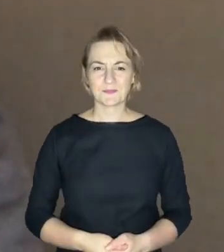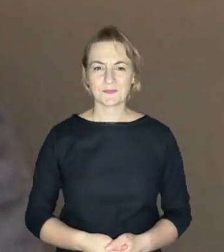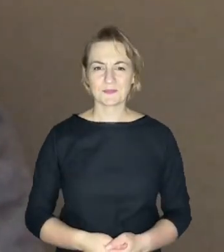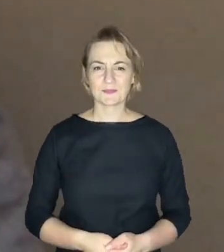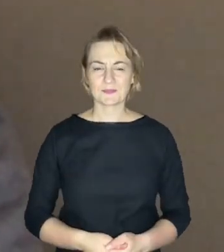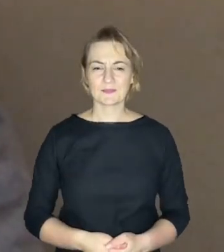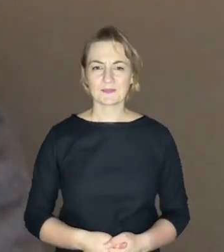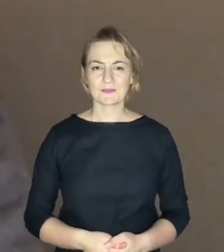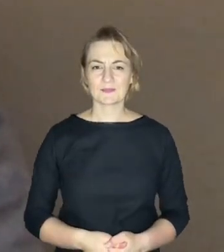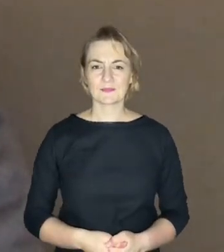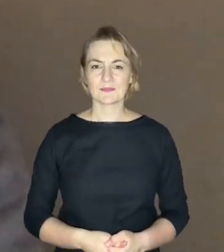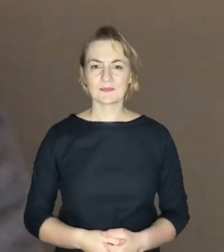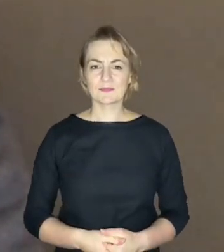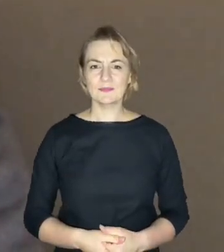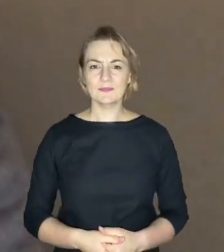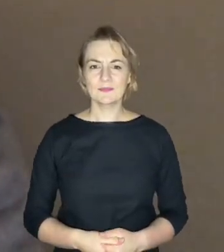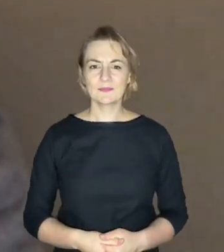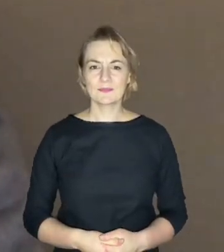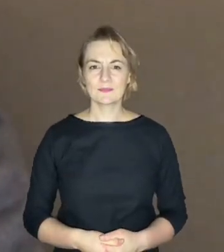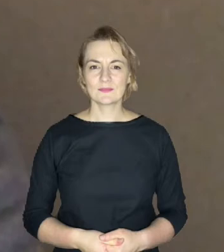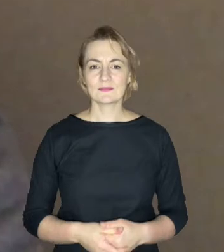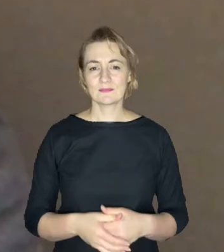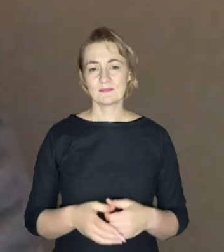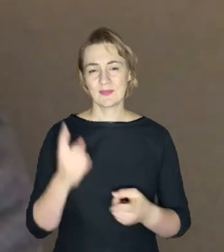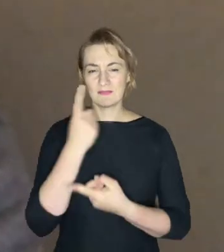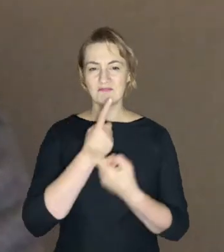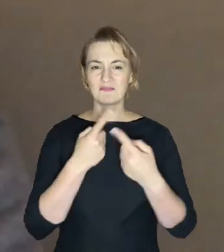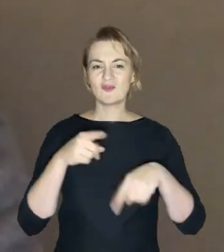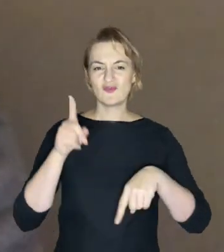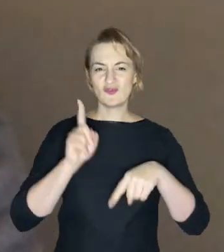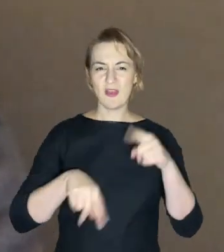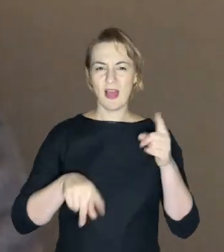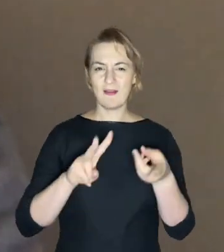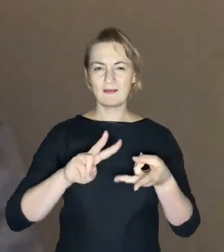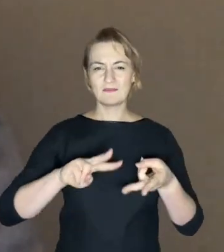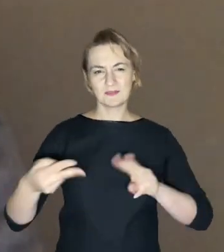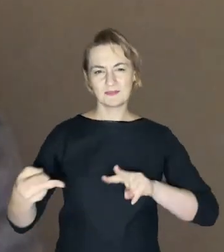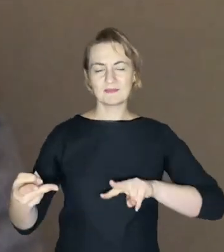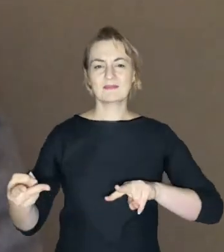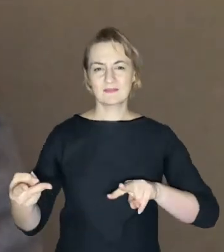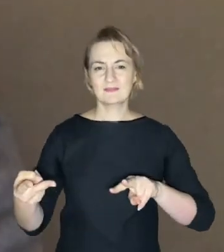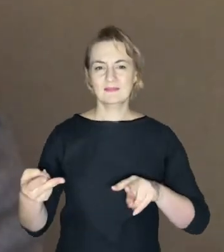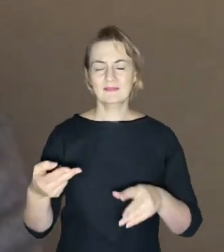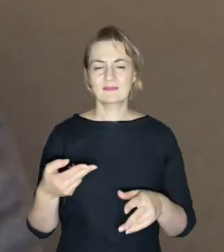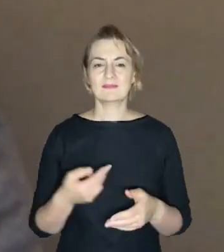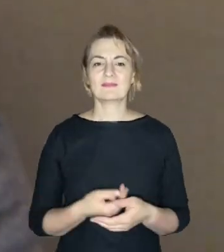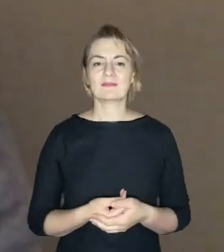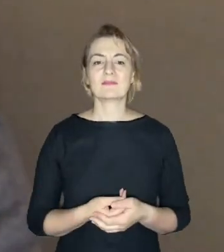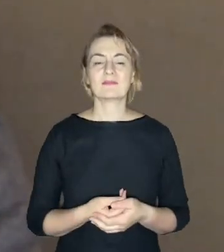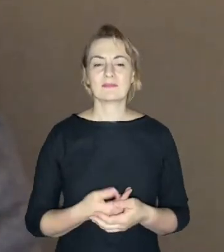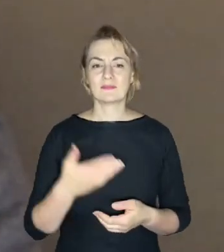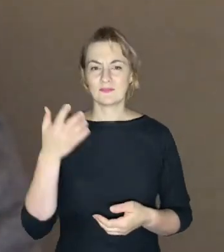Prawdopodobnie źle przetłumaczone, myślę. Ostatnio też papież Franciszek kwestionował